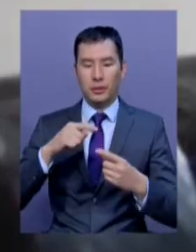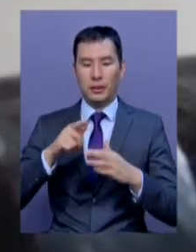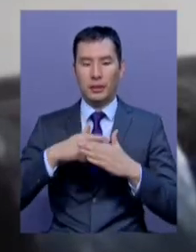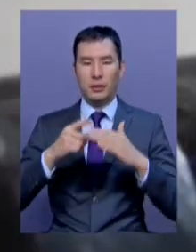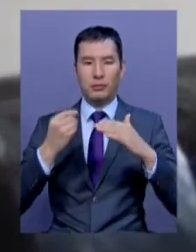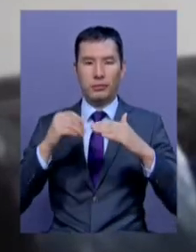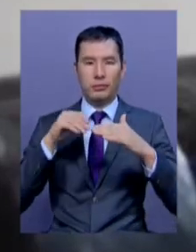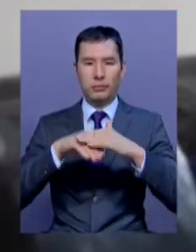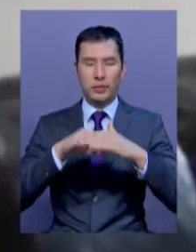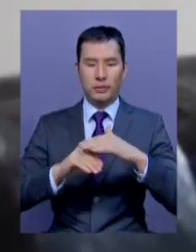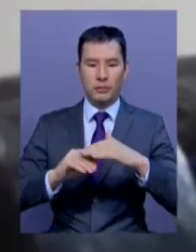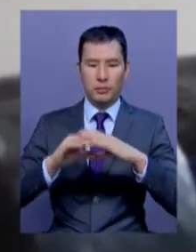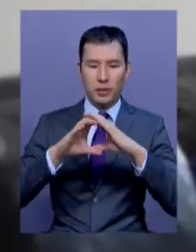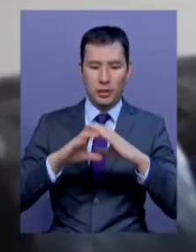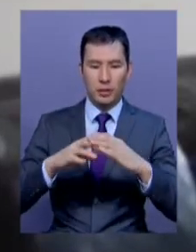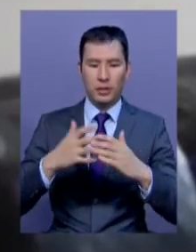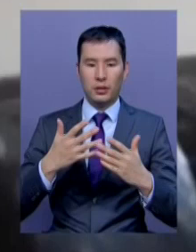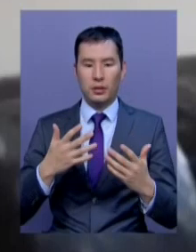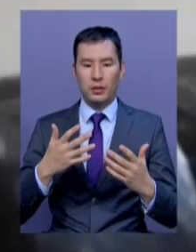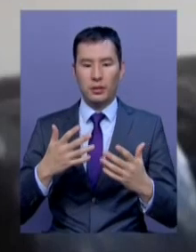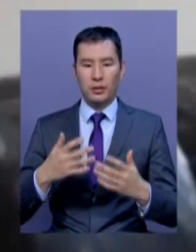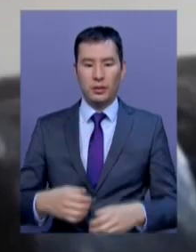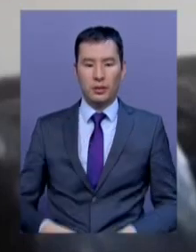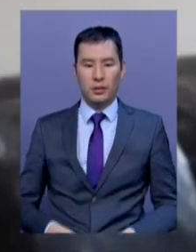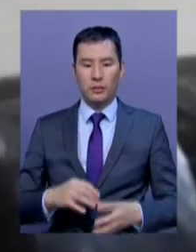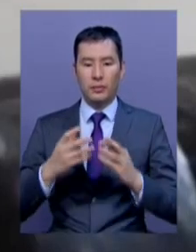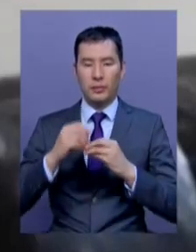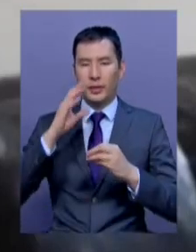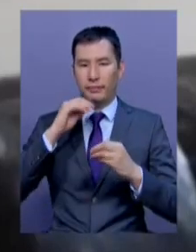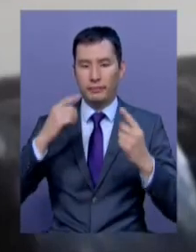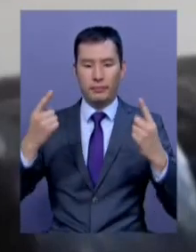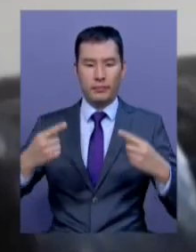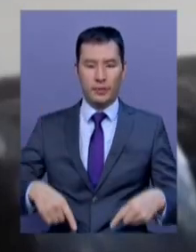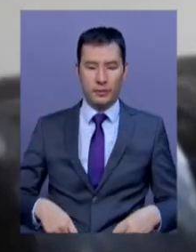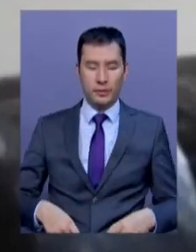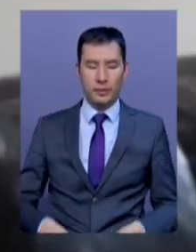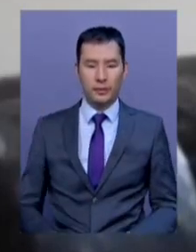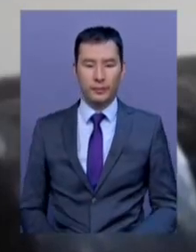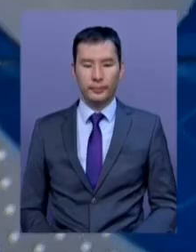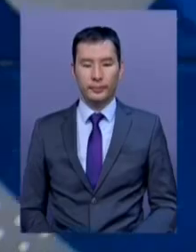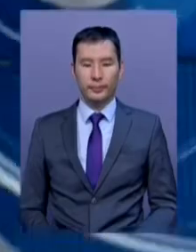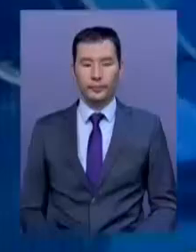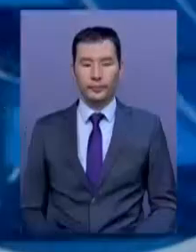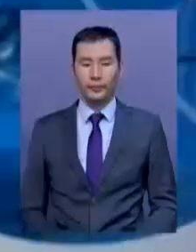жинақтауындағы үлкен кедергілердің салдарынан соңы үлкен дағдарысқа алып соқтырады. Әлеуметтік салдары үлкен жоғары.